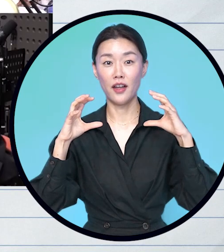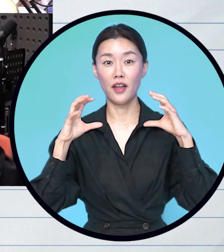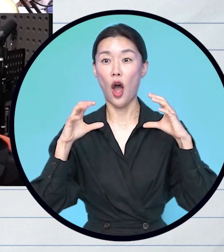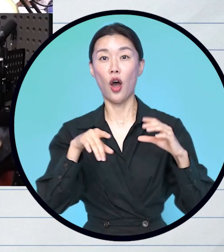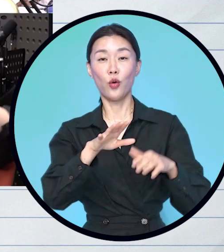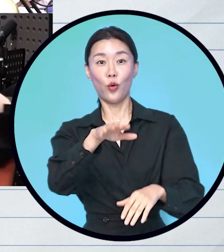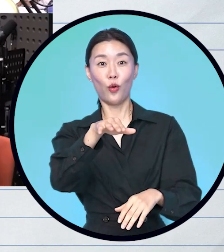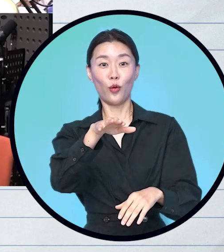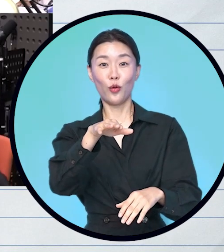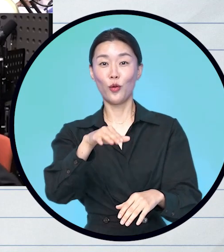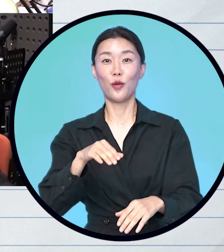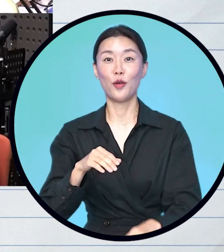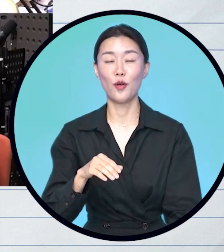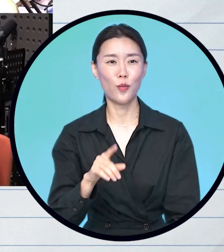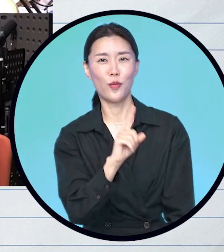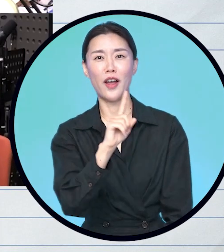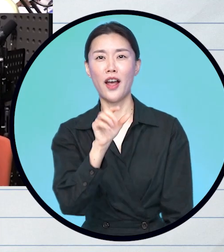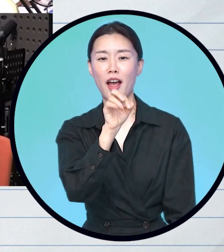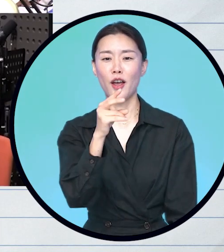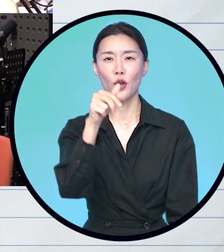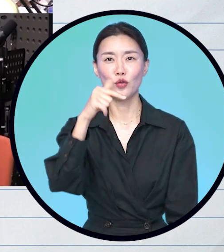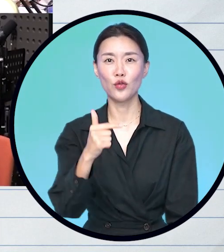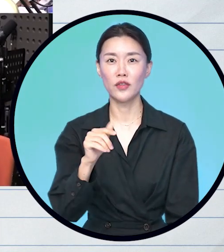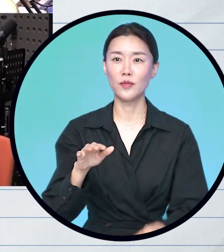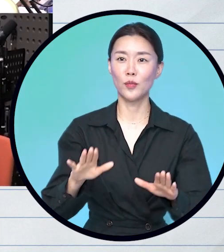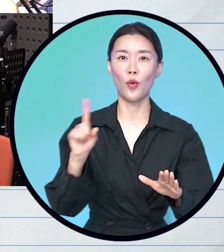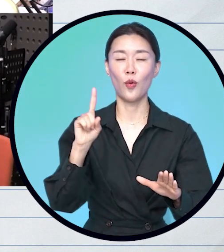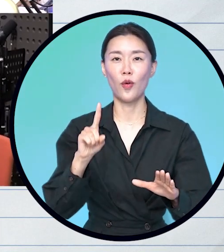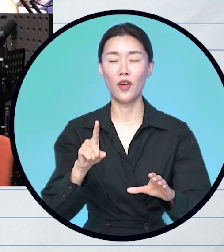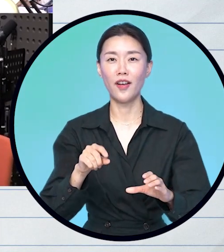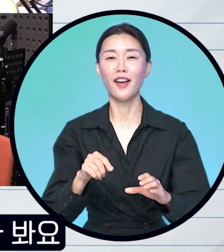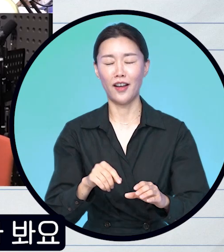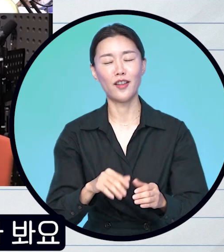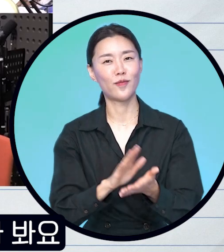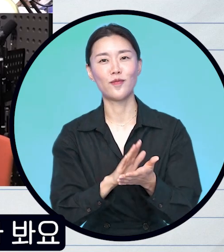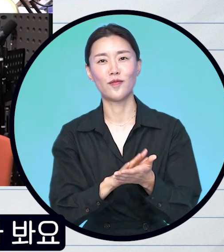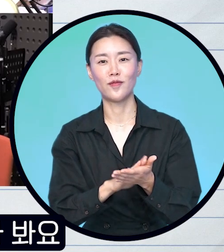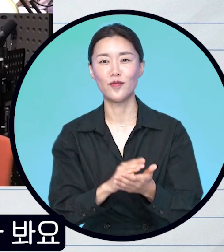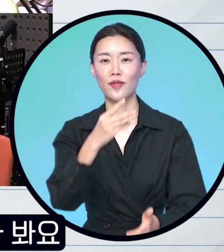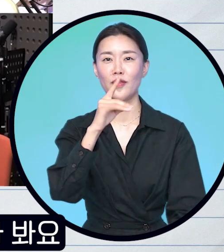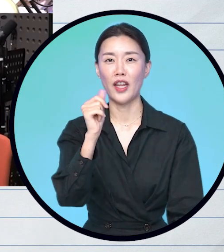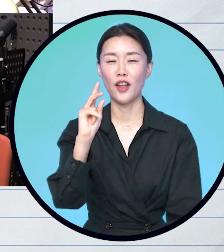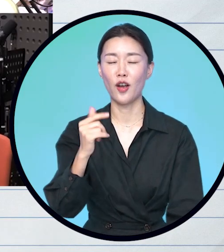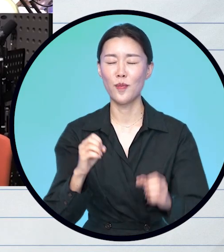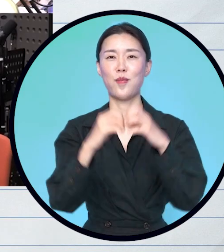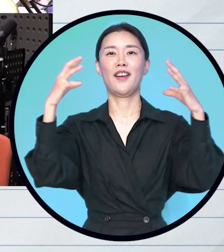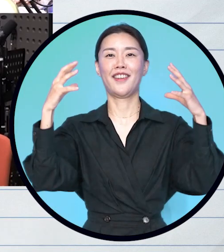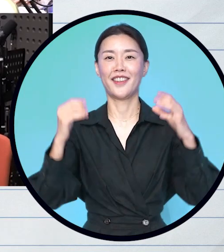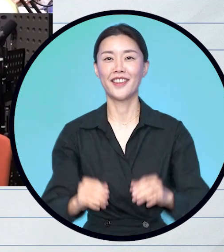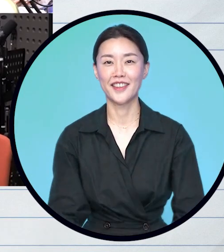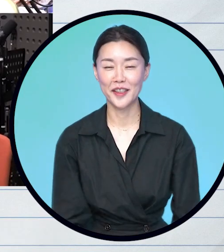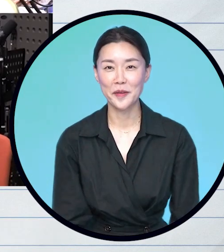어휴, 어휴, 어휴. 왜 저래? 연준 씨는 지금 거의 뭐, 아우, 기가 막힙니다. 아, 태연 씨 하여튼 뭐 불다가 너무 커서 지금 네,